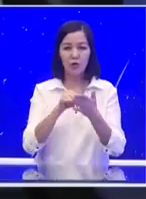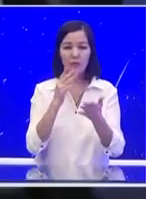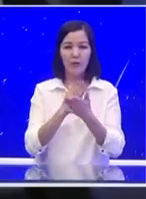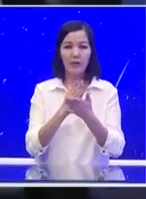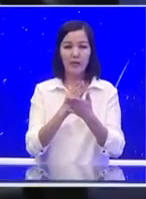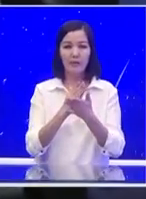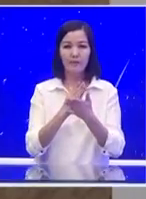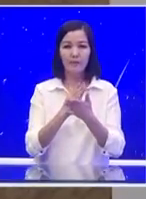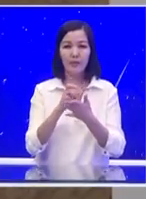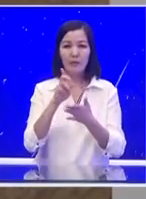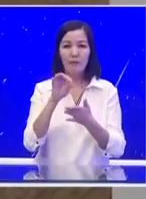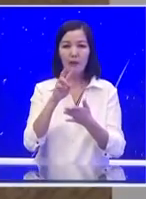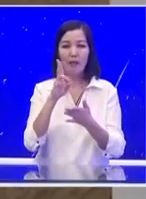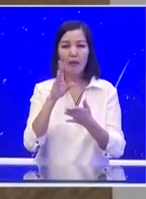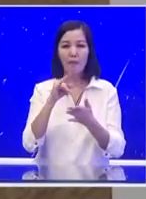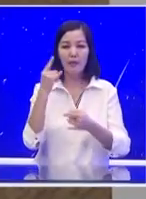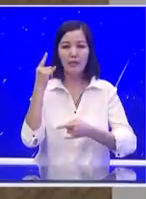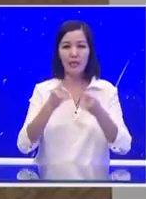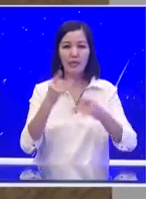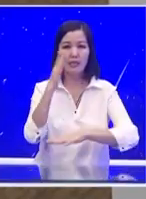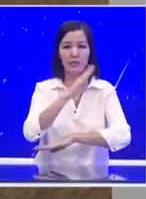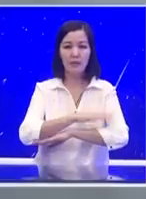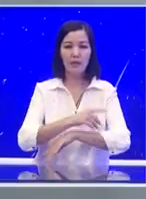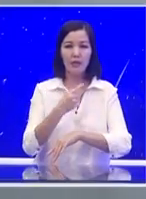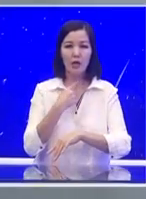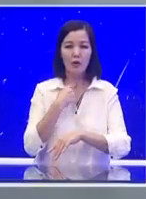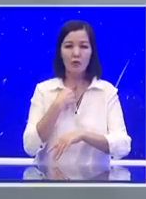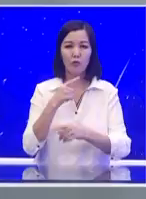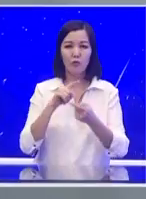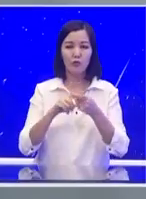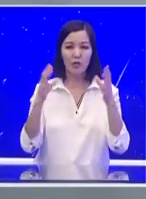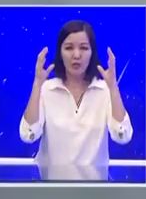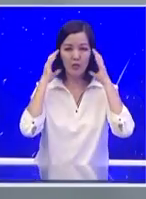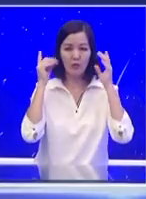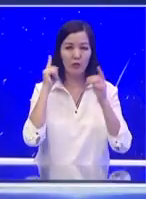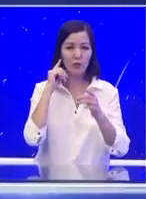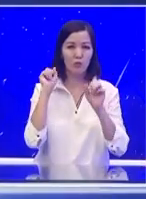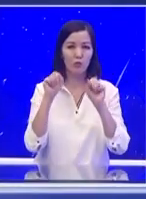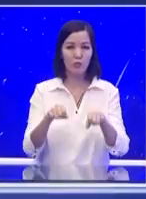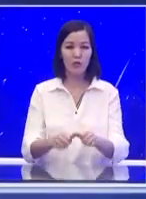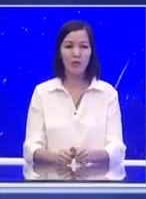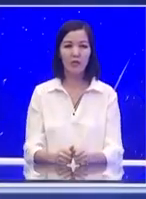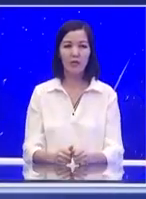анық. Сөйтсек, Балапан арнасындағы сабақтардың аудио нұсқасы радиодан беріледі екен.